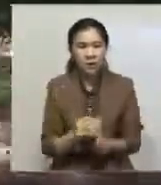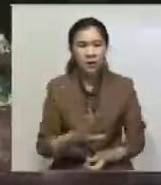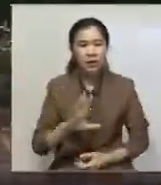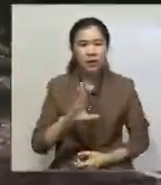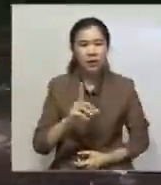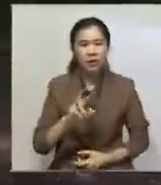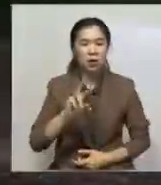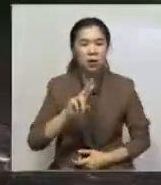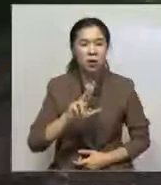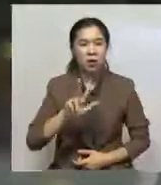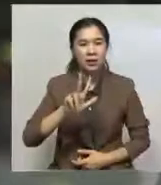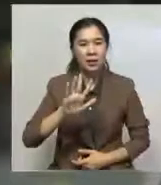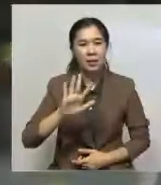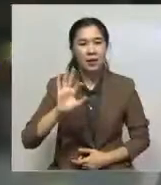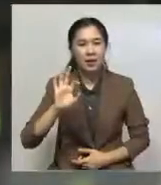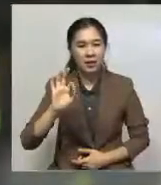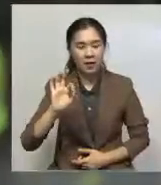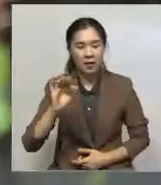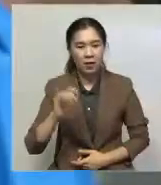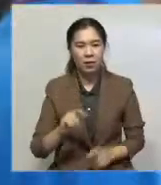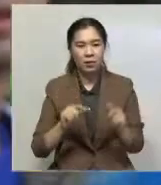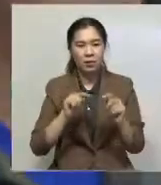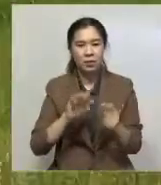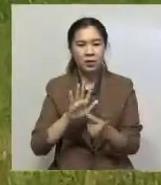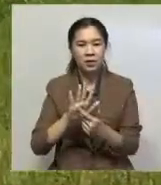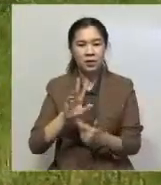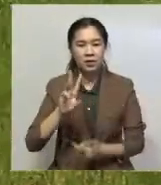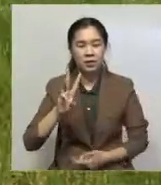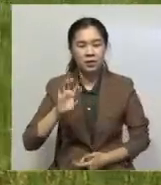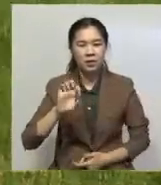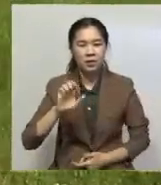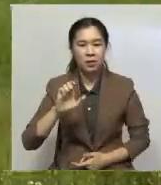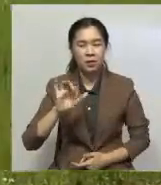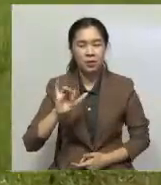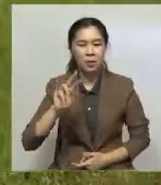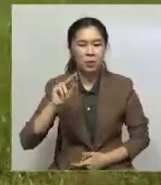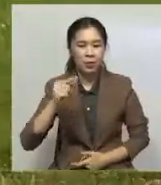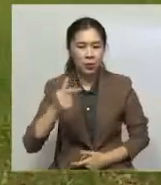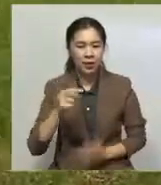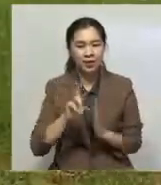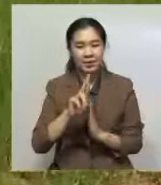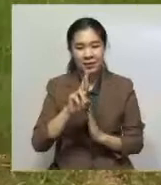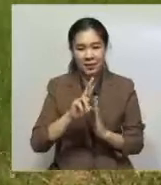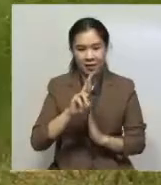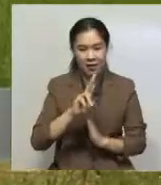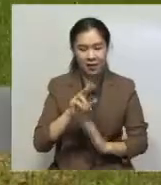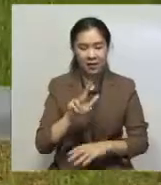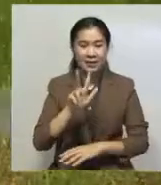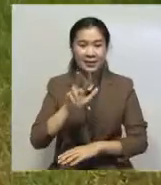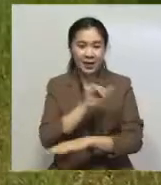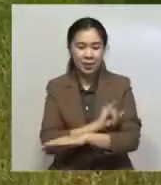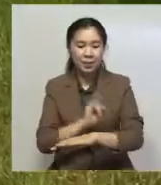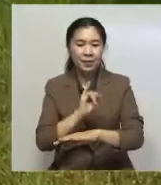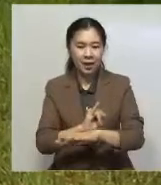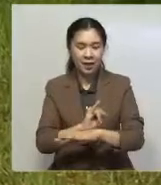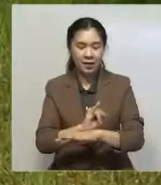ร359นะคะอยู่ที่ตำบลเวียงอำเภอเมืองจังหวัดเชียงรายแปลงนี้เนื้อที่3ไร่ค่ะจุดนี้